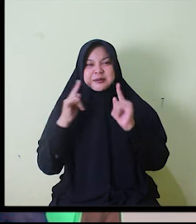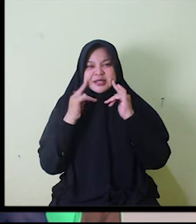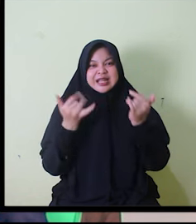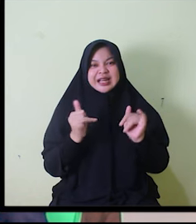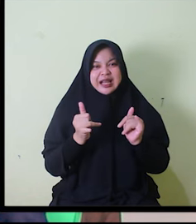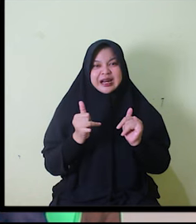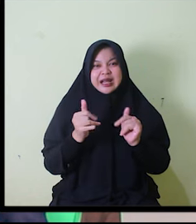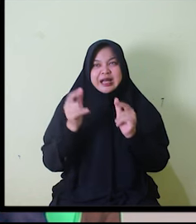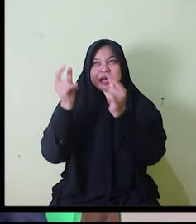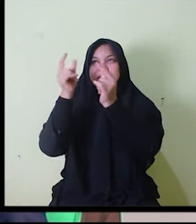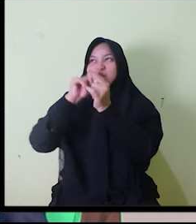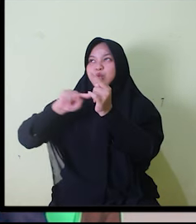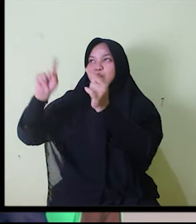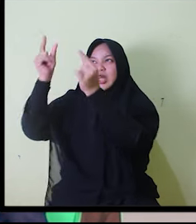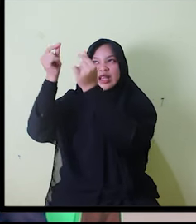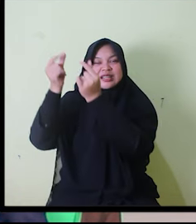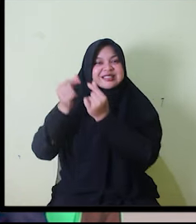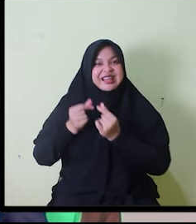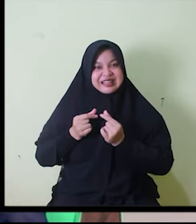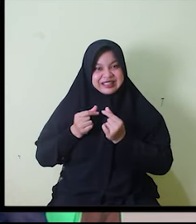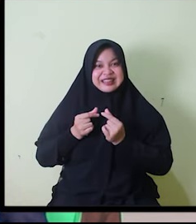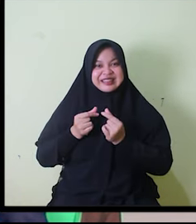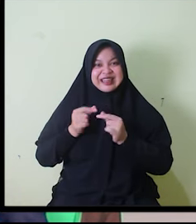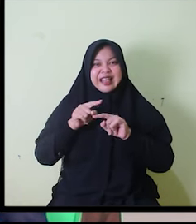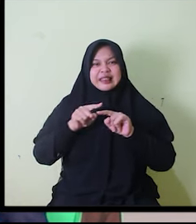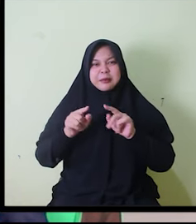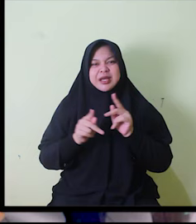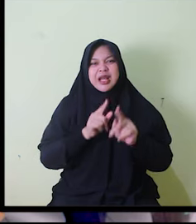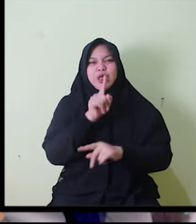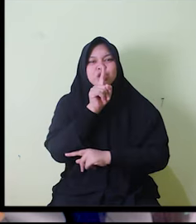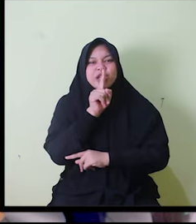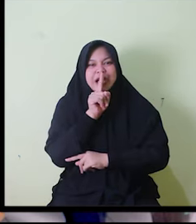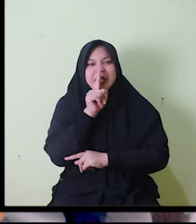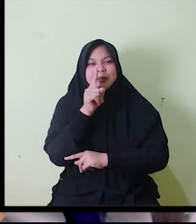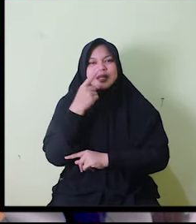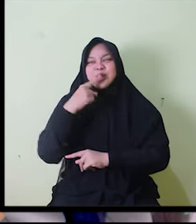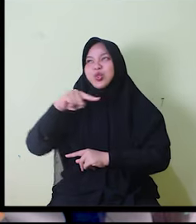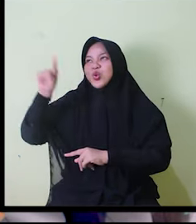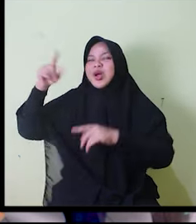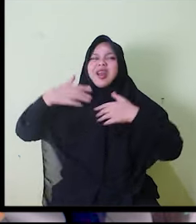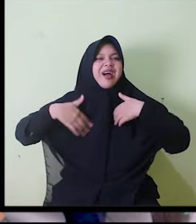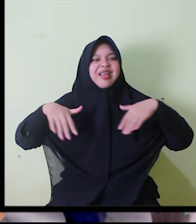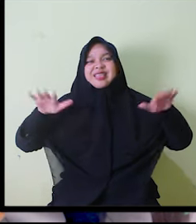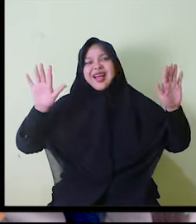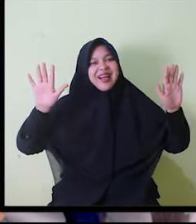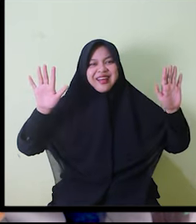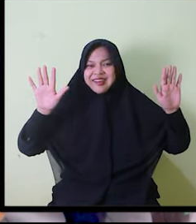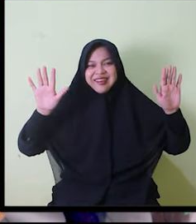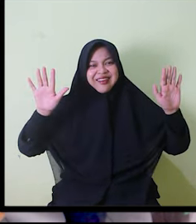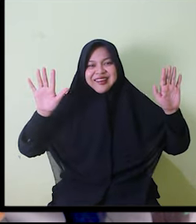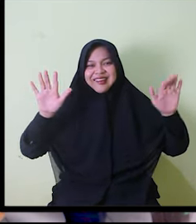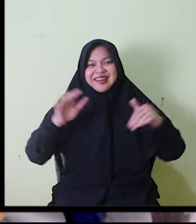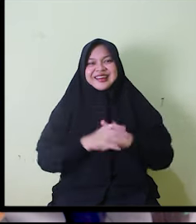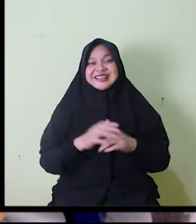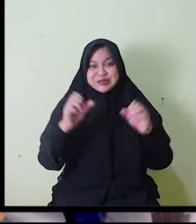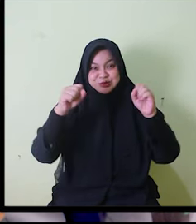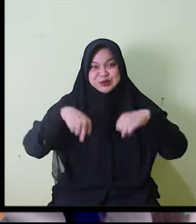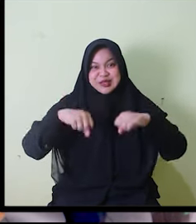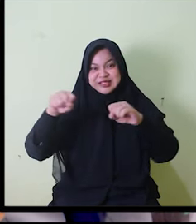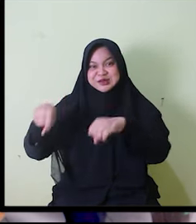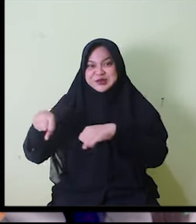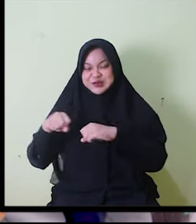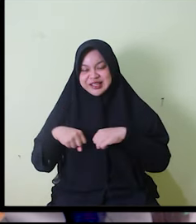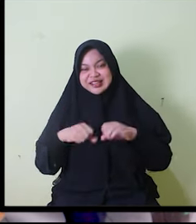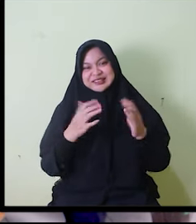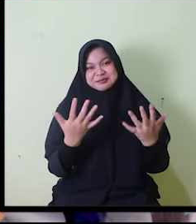itu memang di tangan Tuhan pakulu Oke tapi kalau kita diam saja ya Tuhan angkat tangan bet Iya setuju kan ya Iya setuju saya